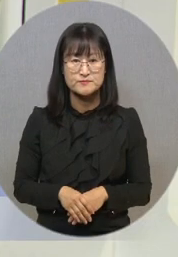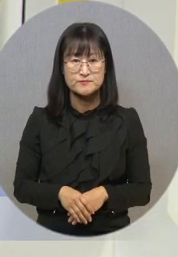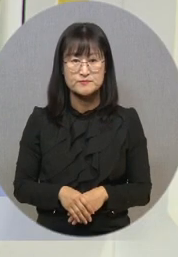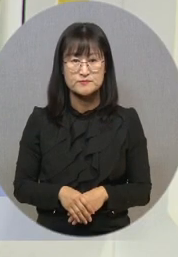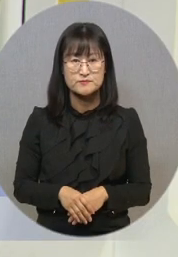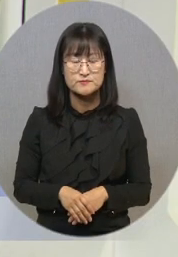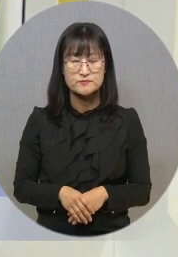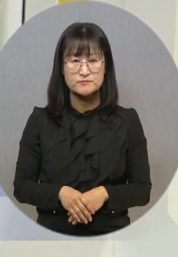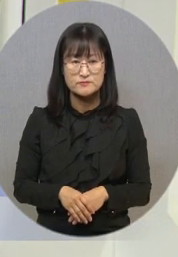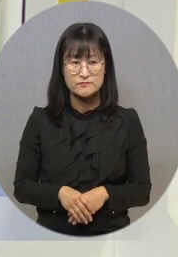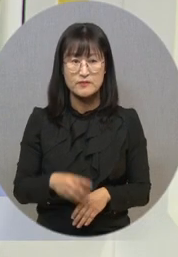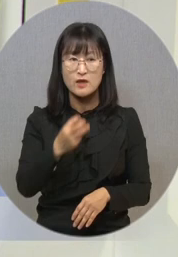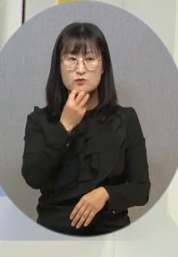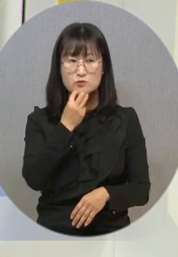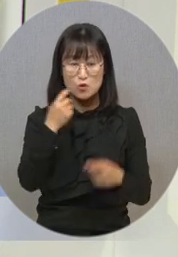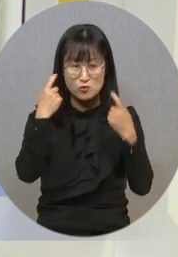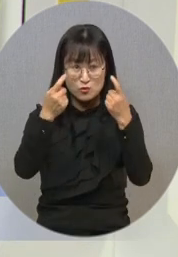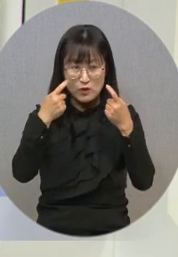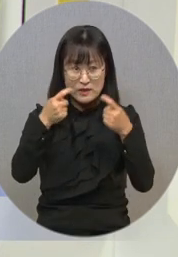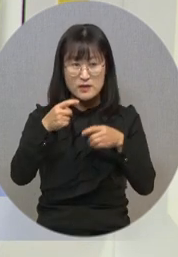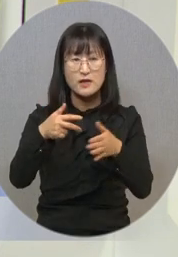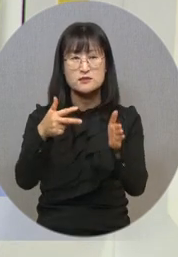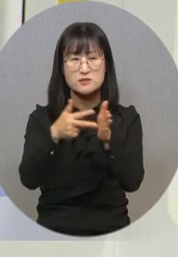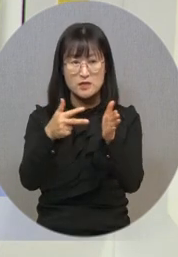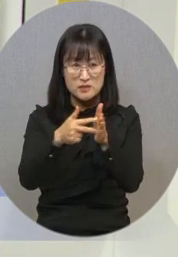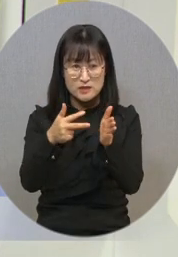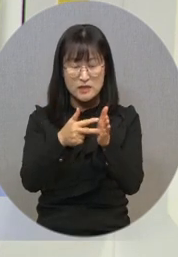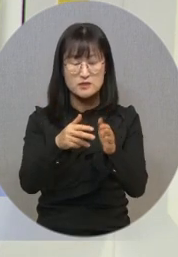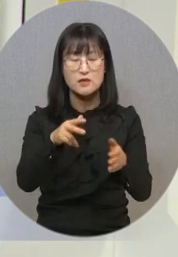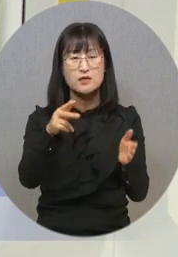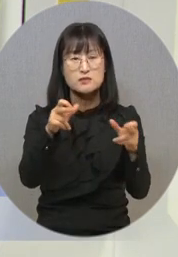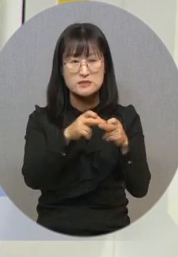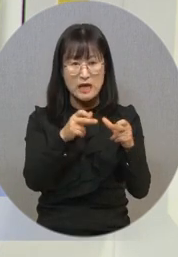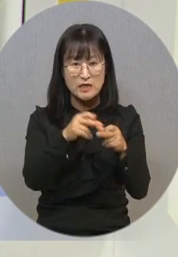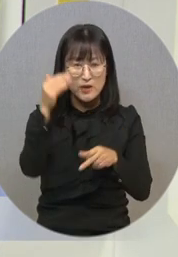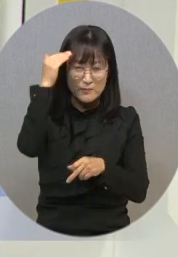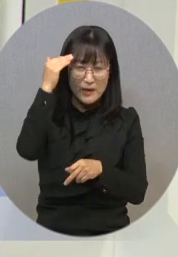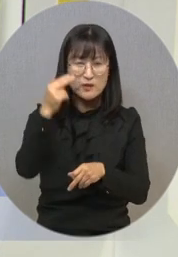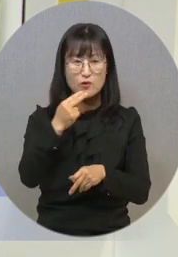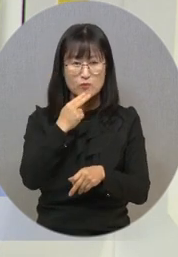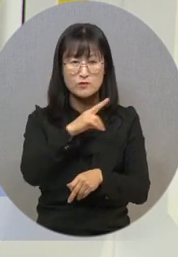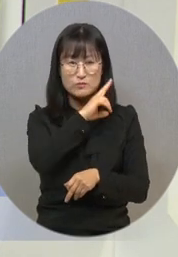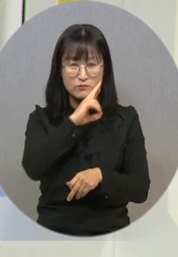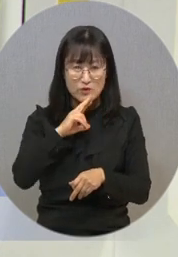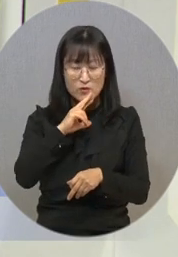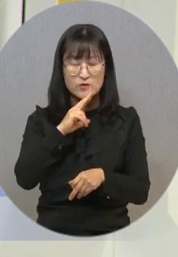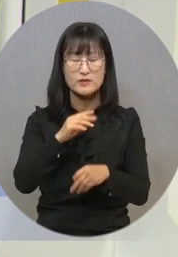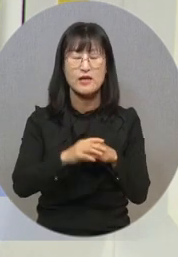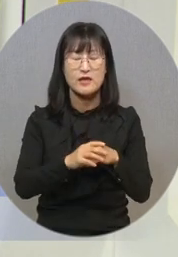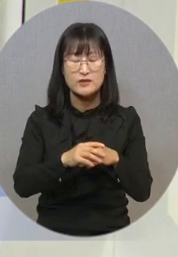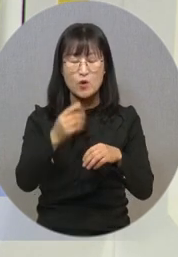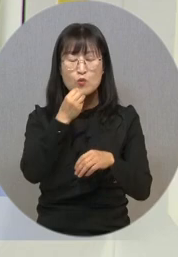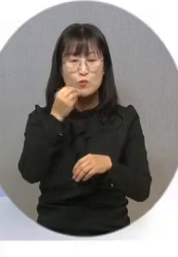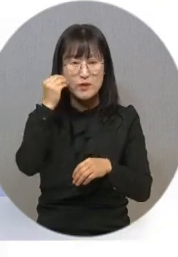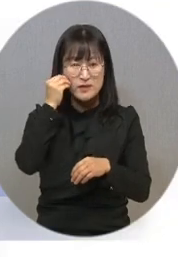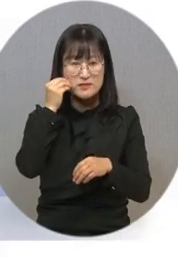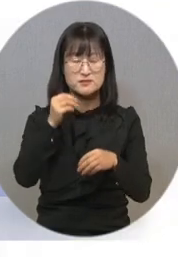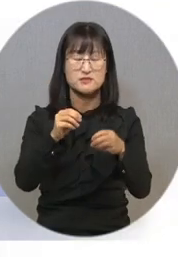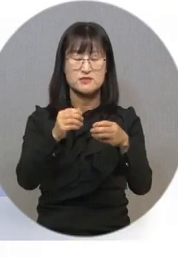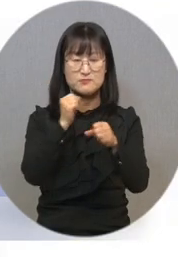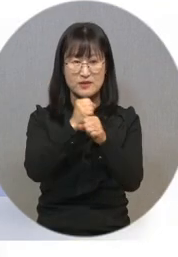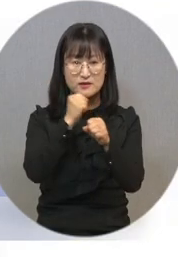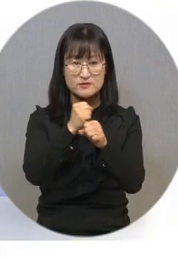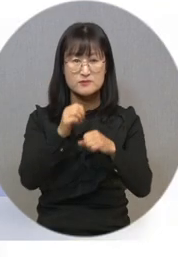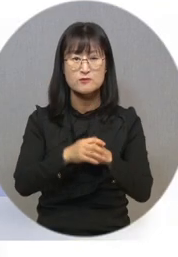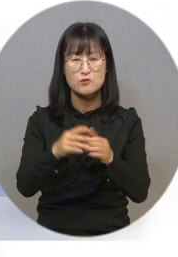밝혔습니다 서울 관광재단이 무장의 관광 정보를 제공하는 서울 단올림 관광 홈페이지를 개선했습니다